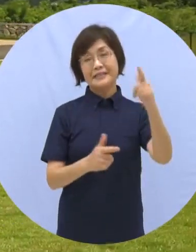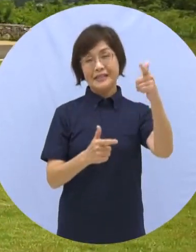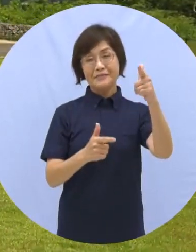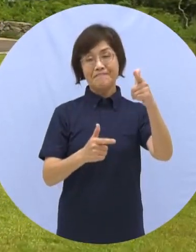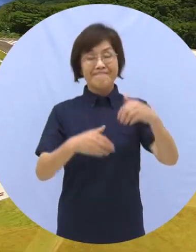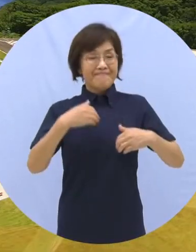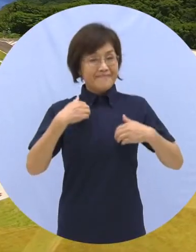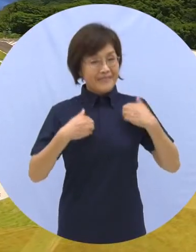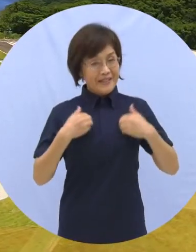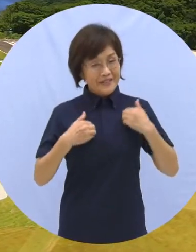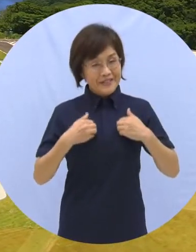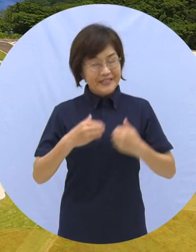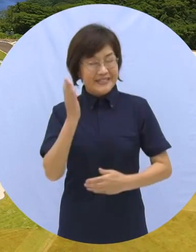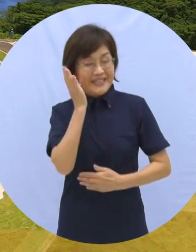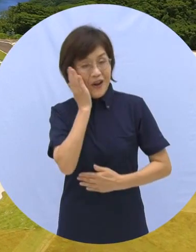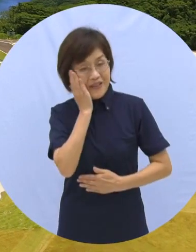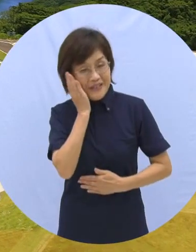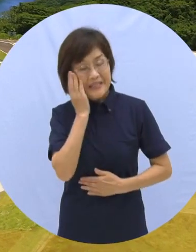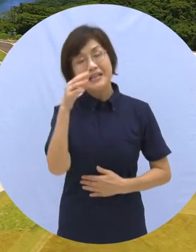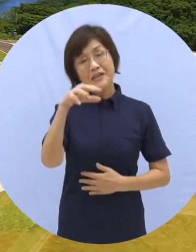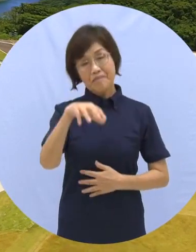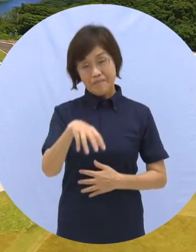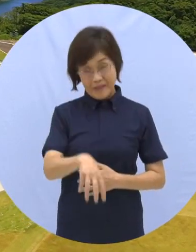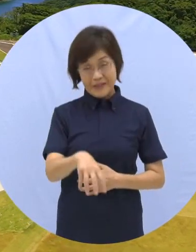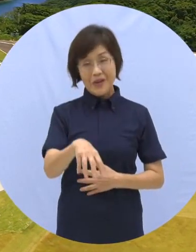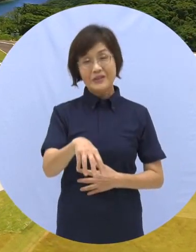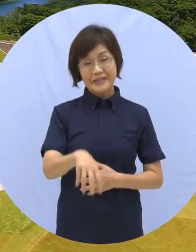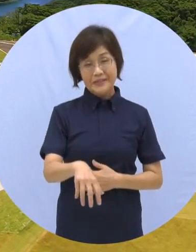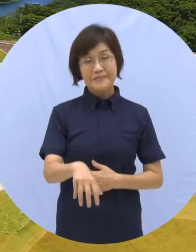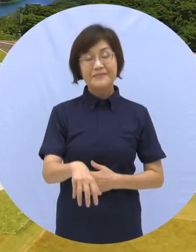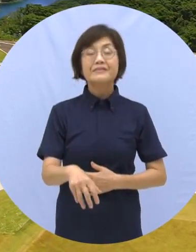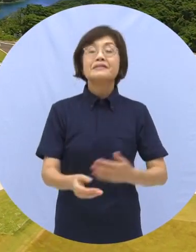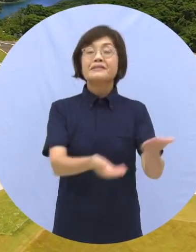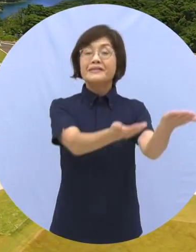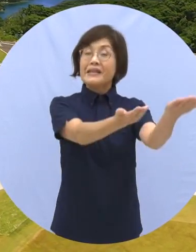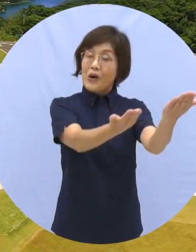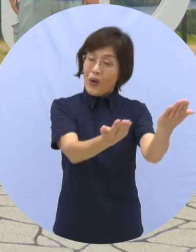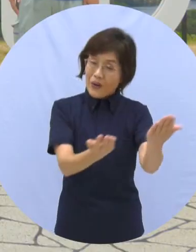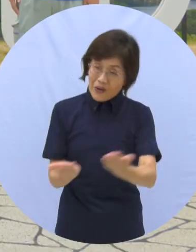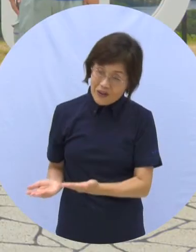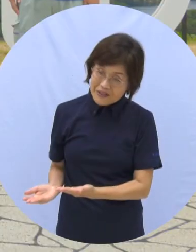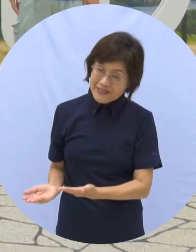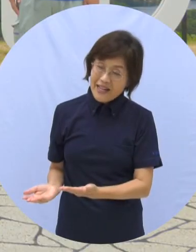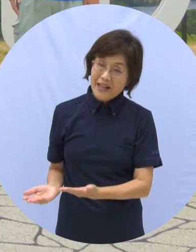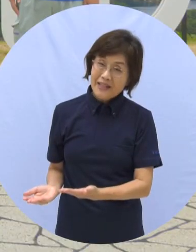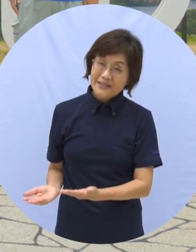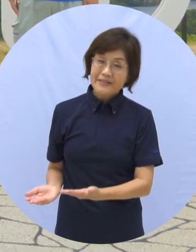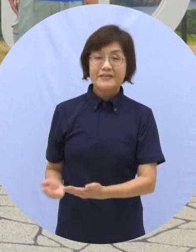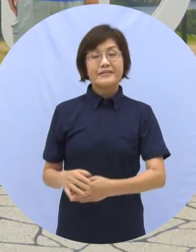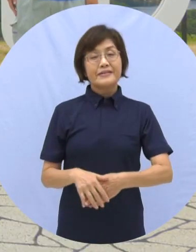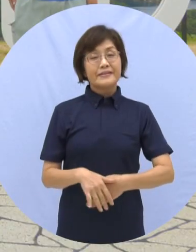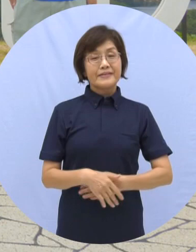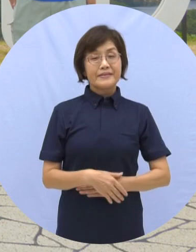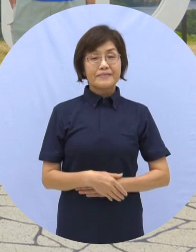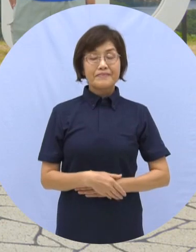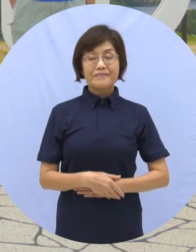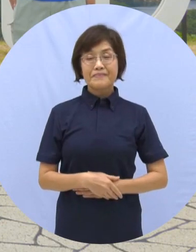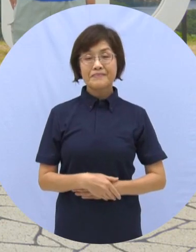い美味しい場所として進化を続けていく九十九島観光公園へどうぞお越しください。